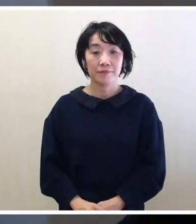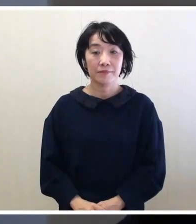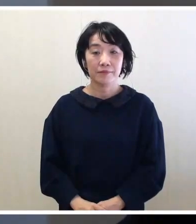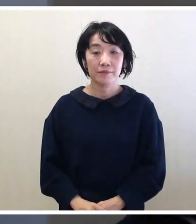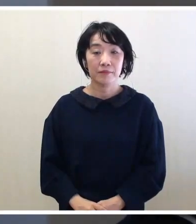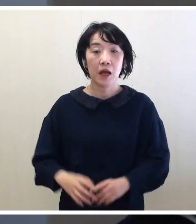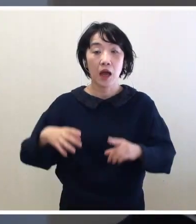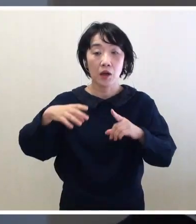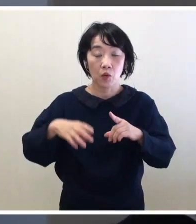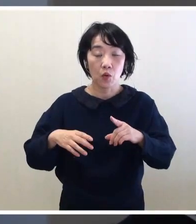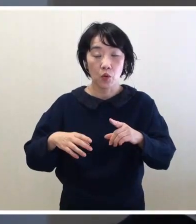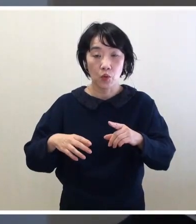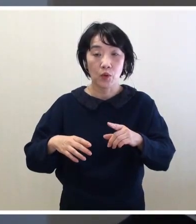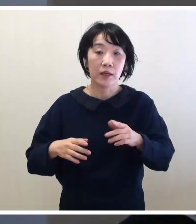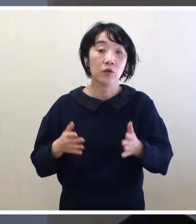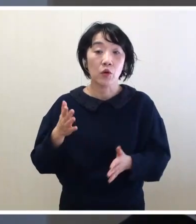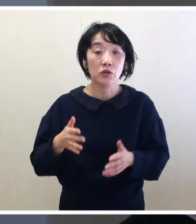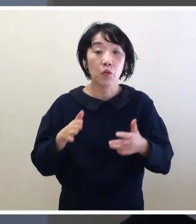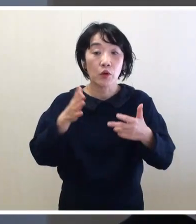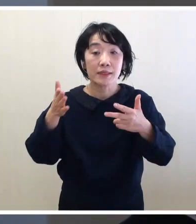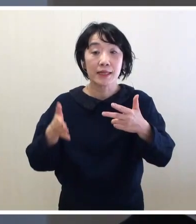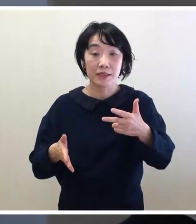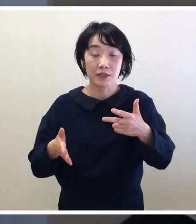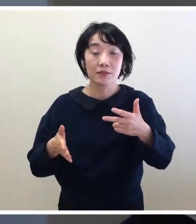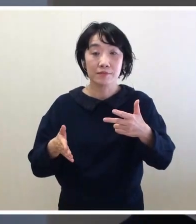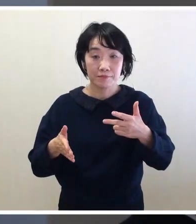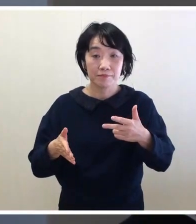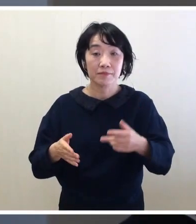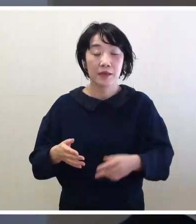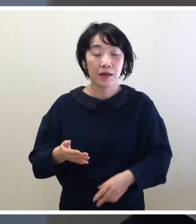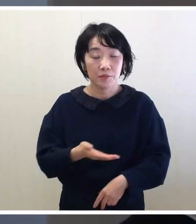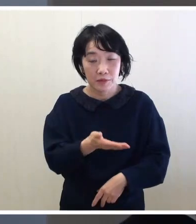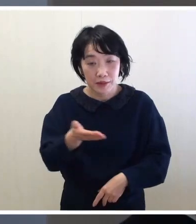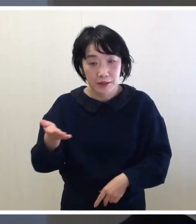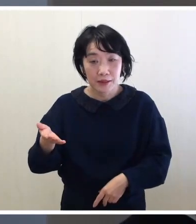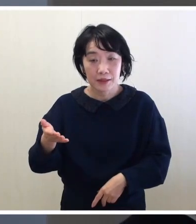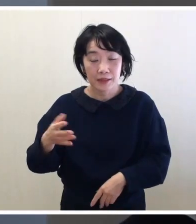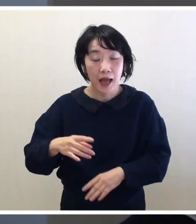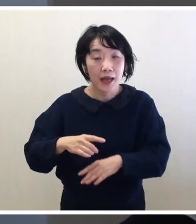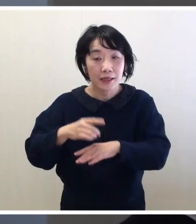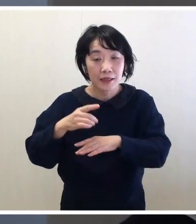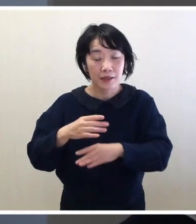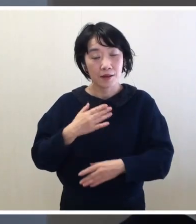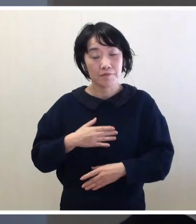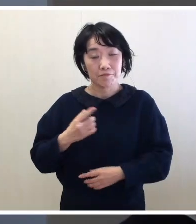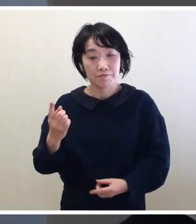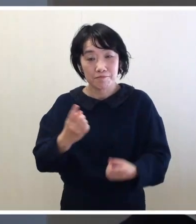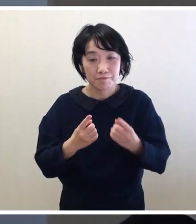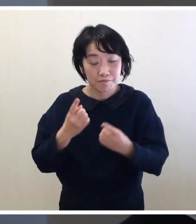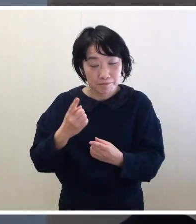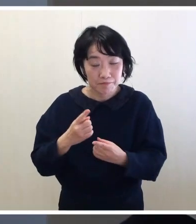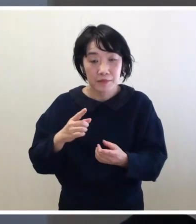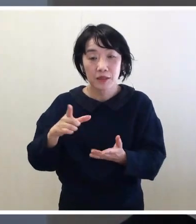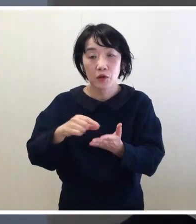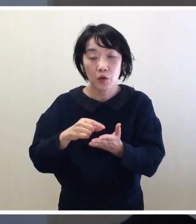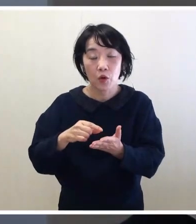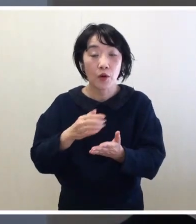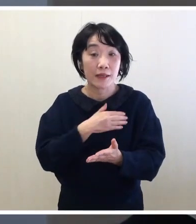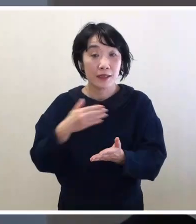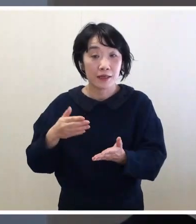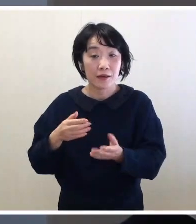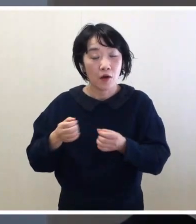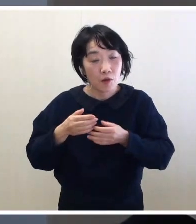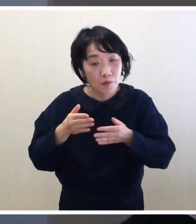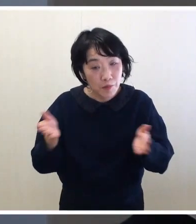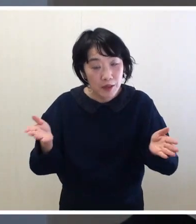で、あと公園とスポーツ施設でございます。まあ、下に書いてございますが、誰もが気軽に憩いくつろげ利